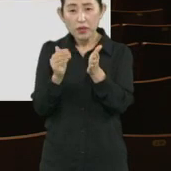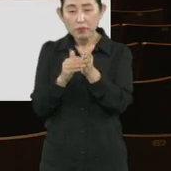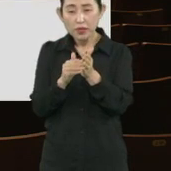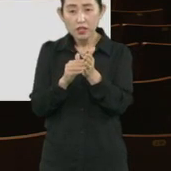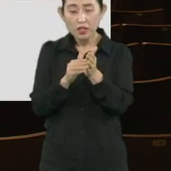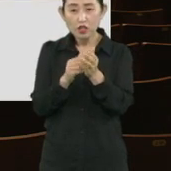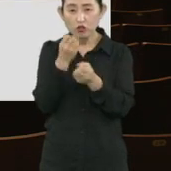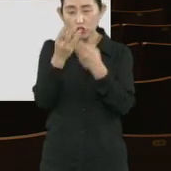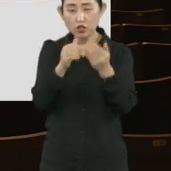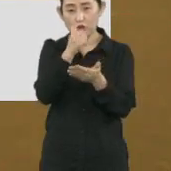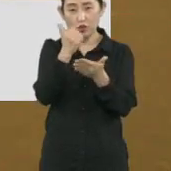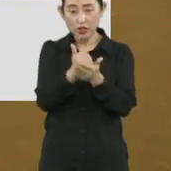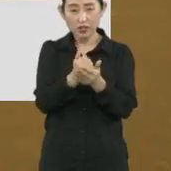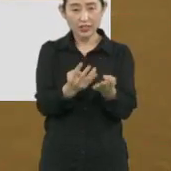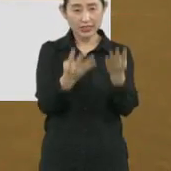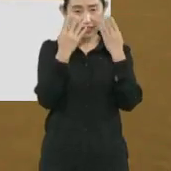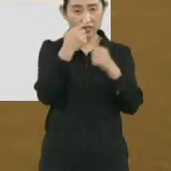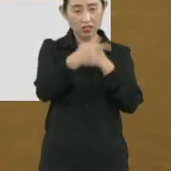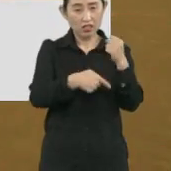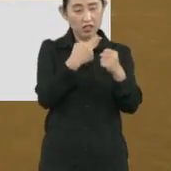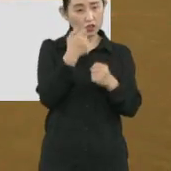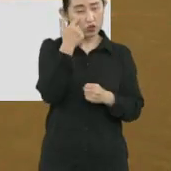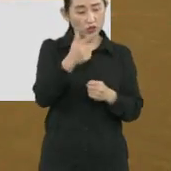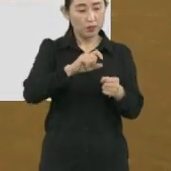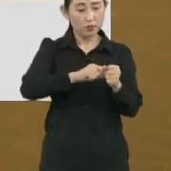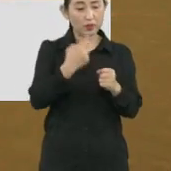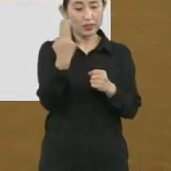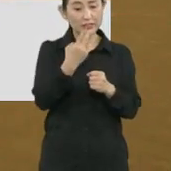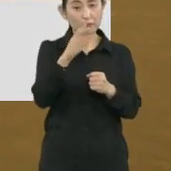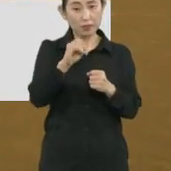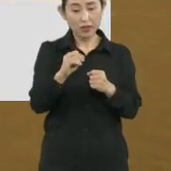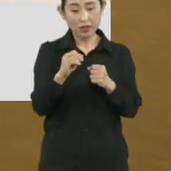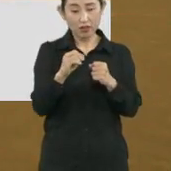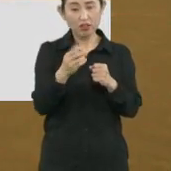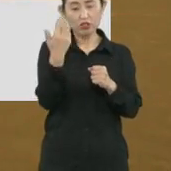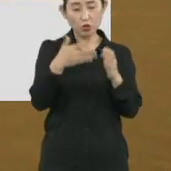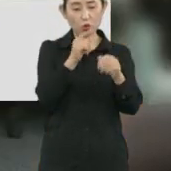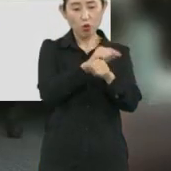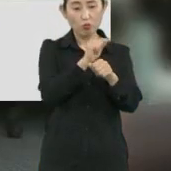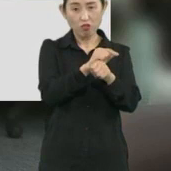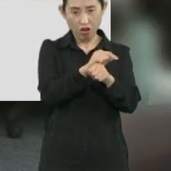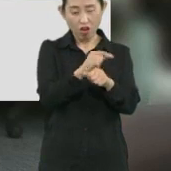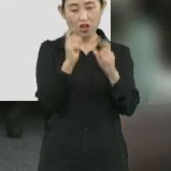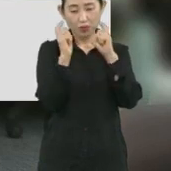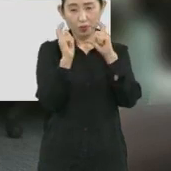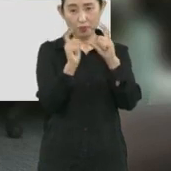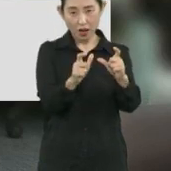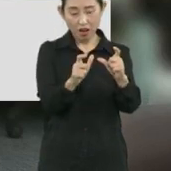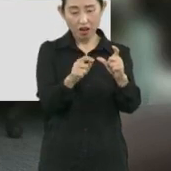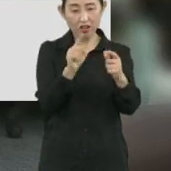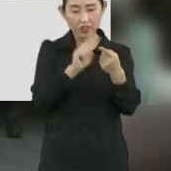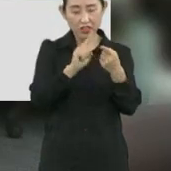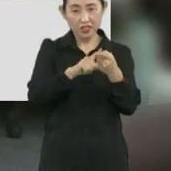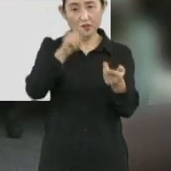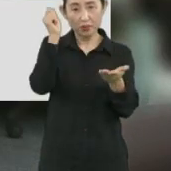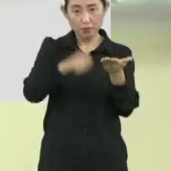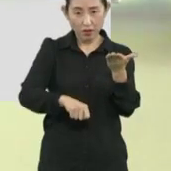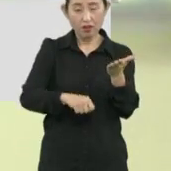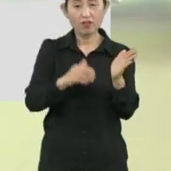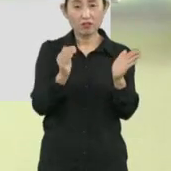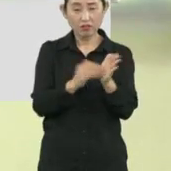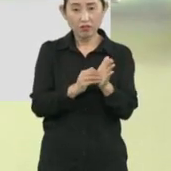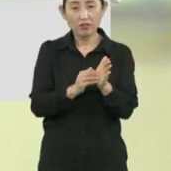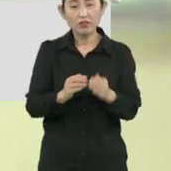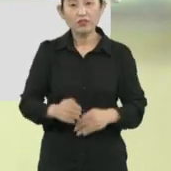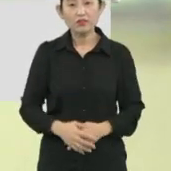등의 죄로 징역 1년 6개월과 벌금 2천만 원 등을 받은 전 대전시 사무관 59살 A씨 사건에